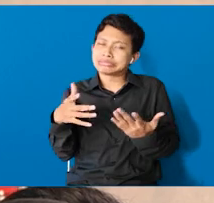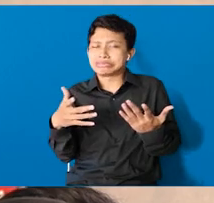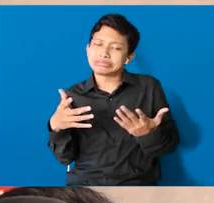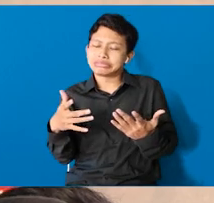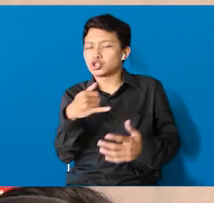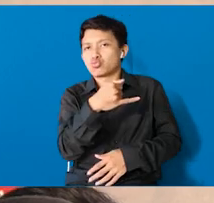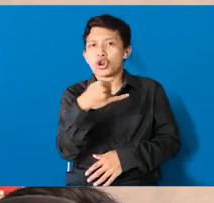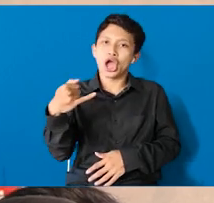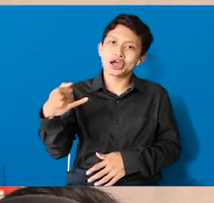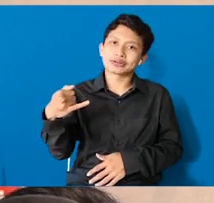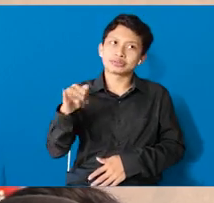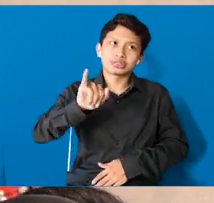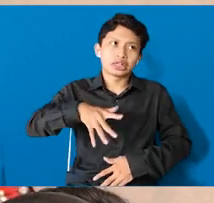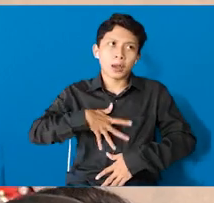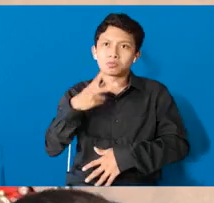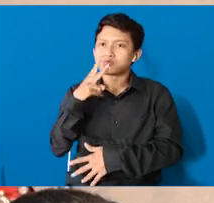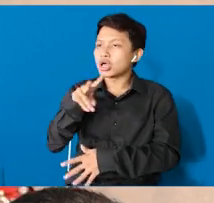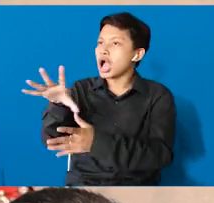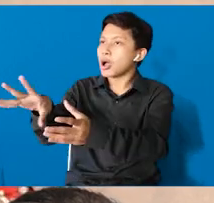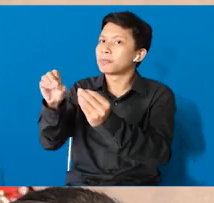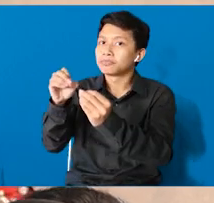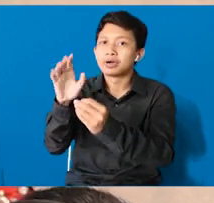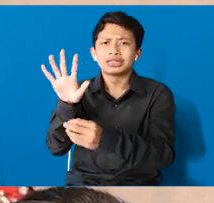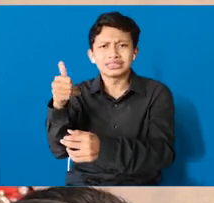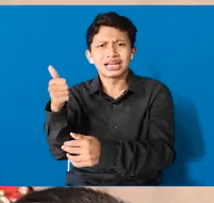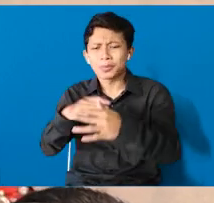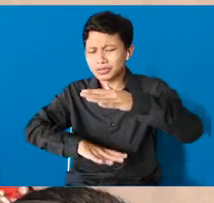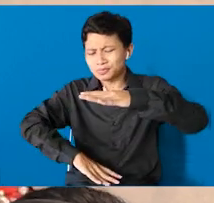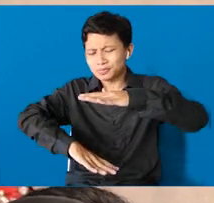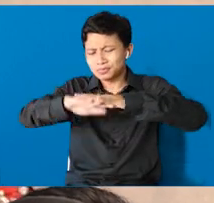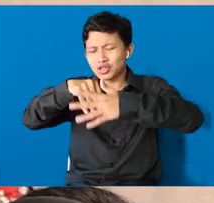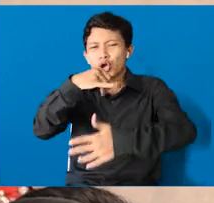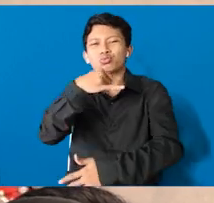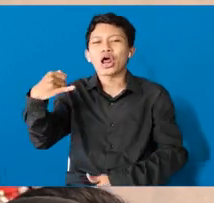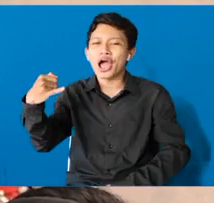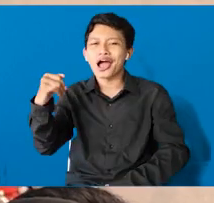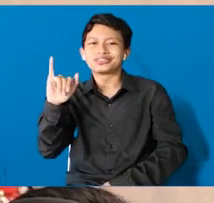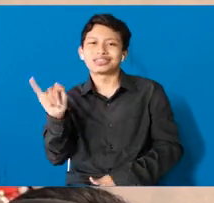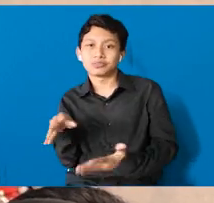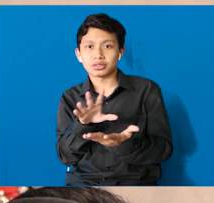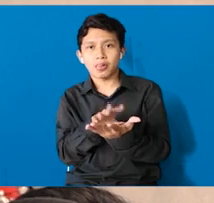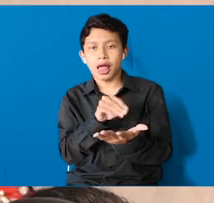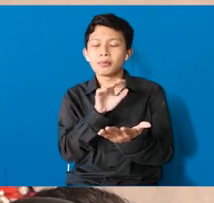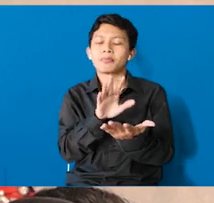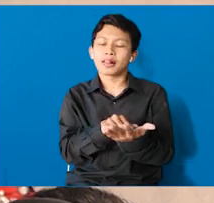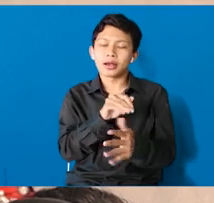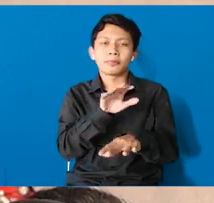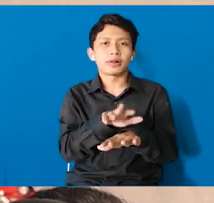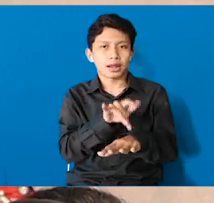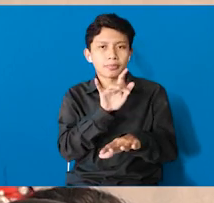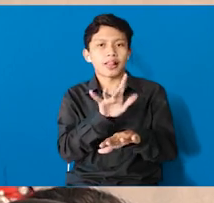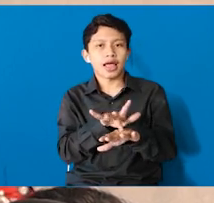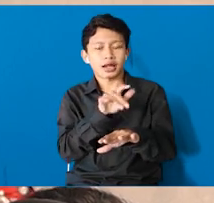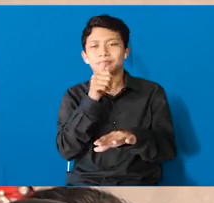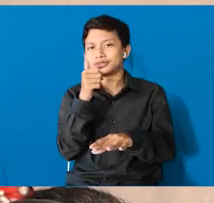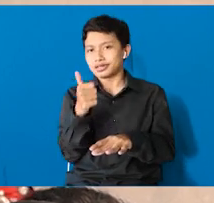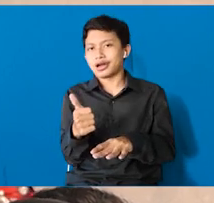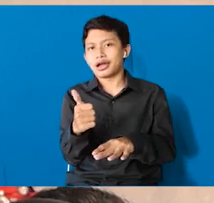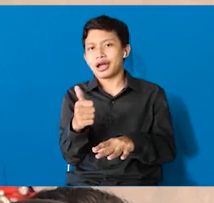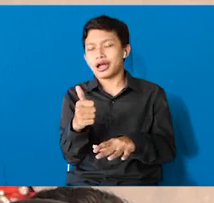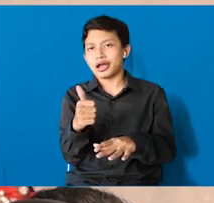dari dari kemarin kita ada jemput bola, tapi kan kurang maksimal. Nanti kan masih banyaknya teman-teman kita yang belum bisa cek rutin secara